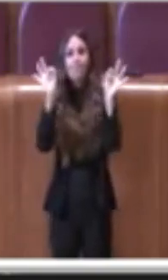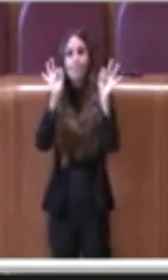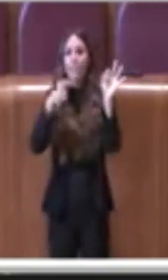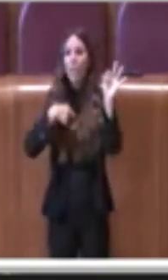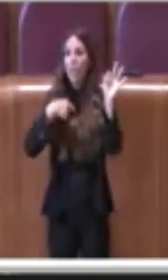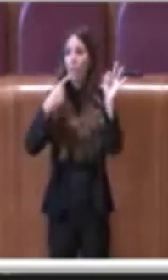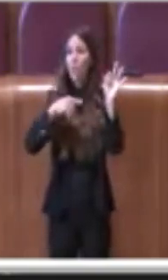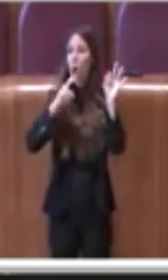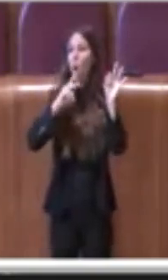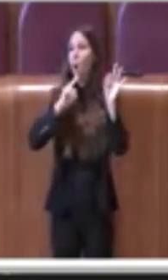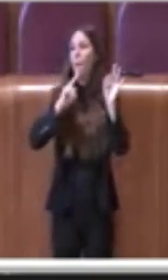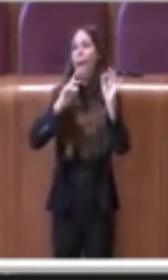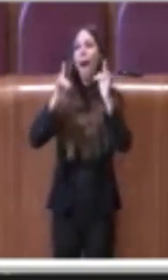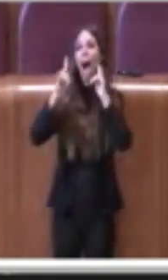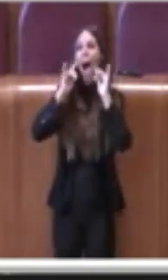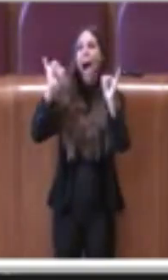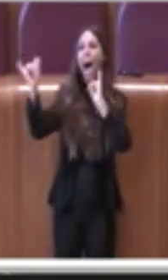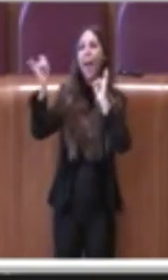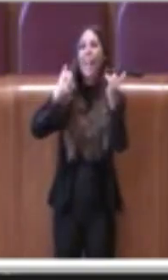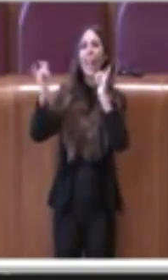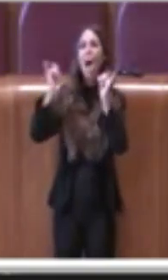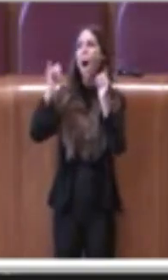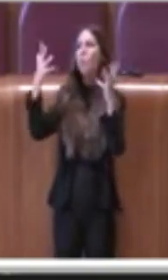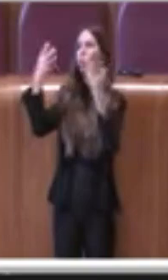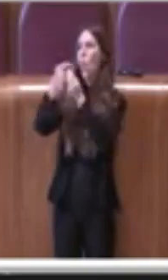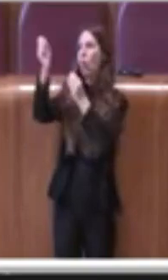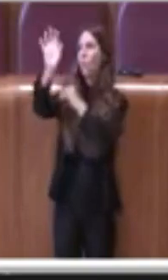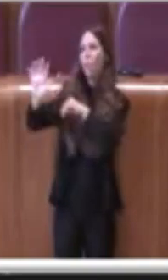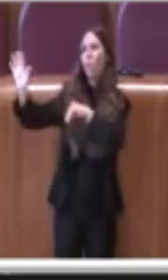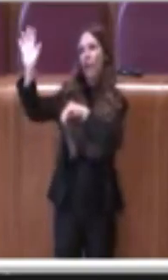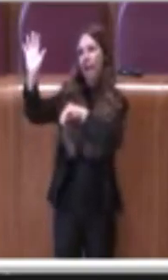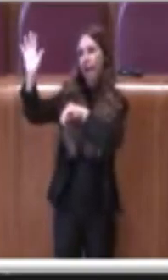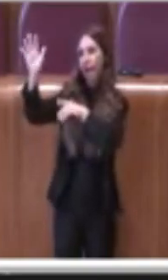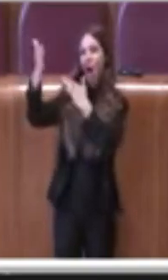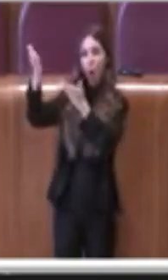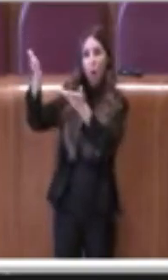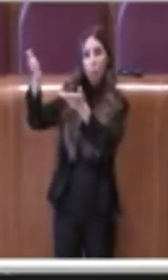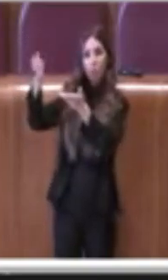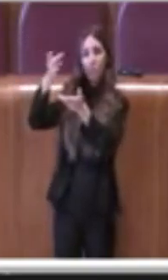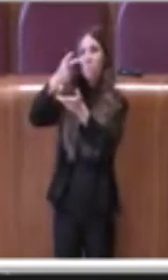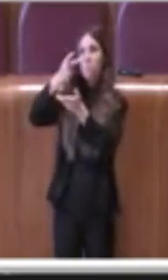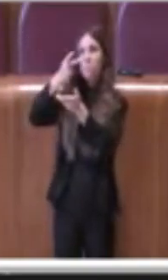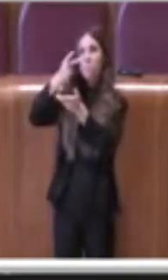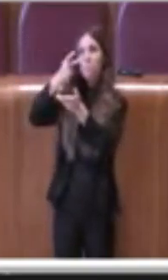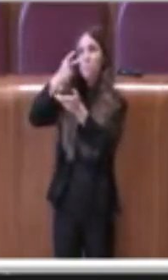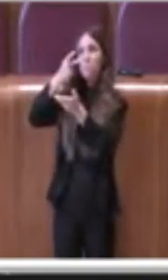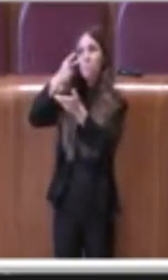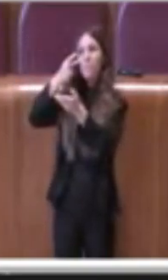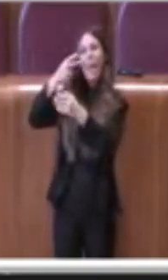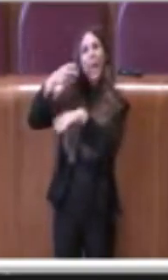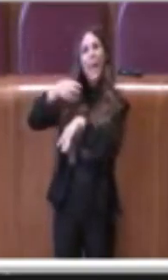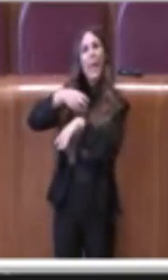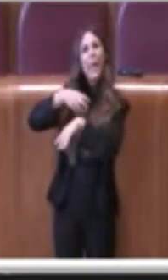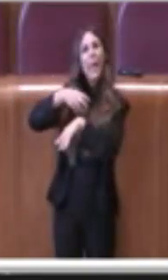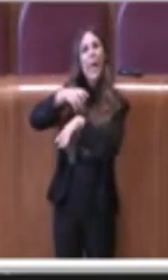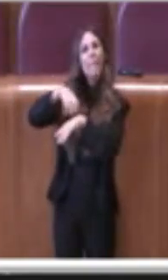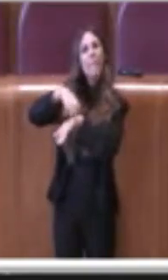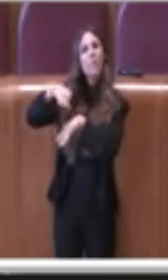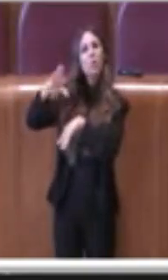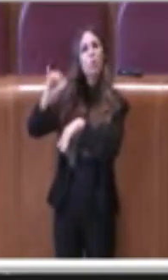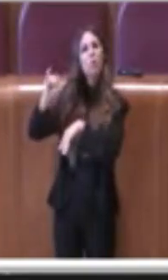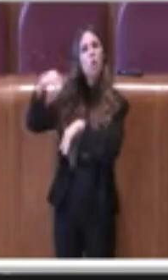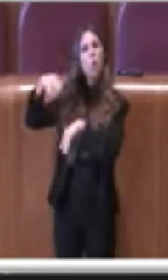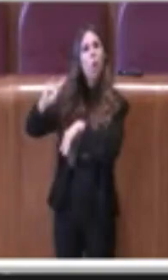grido d'allarme dell'Europa, come vediamo anche oggi il ministro Cingolani sta continuando la